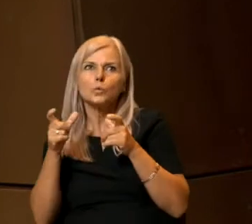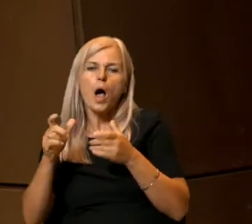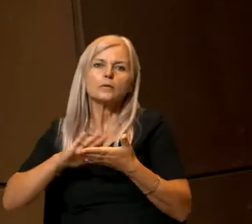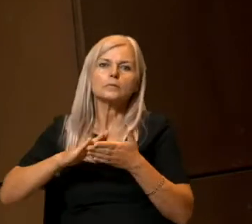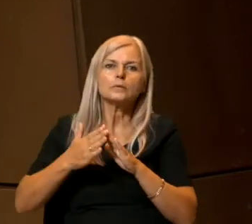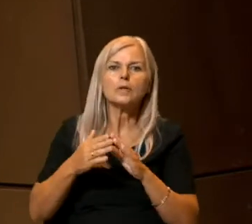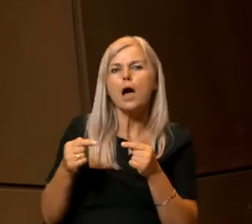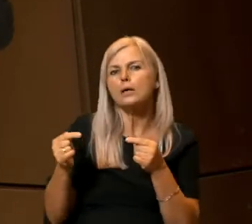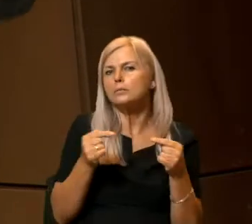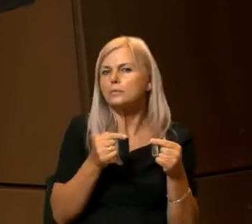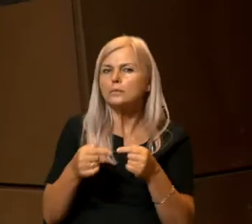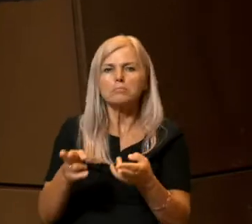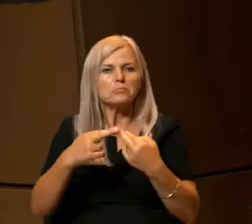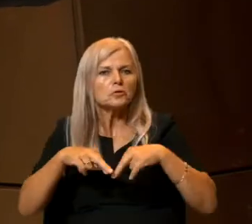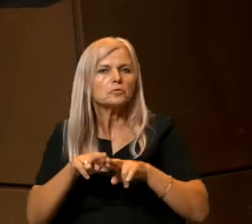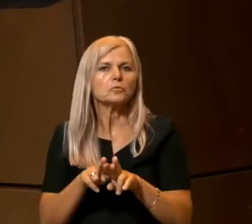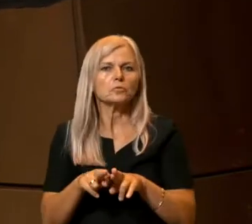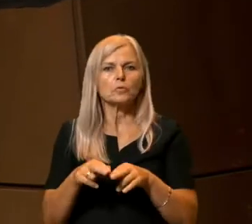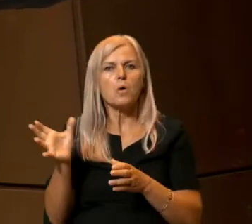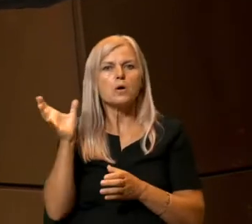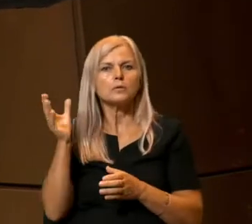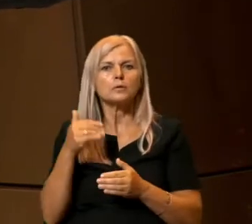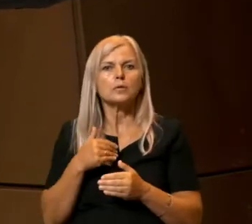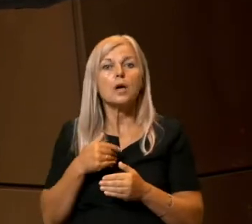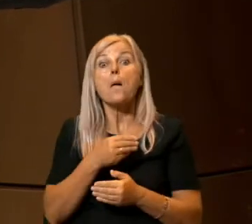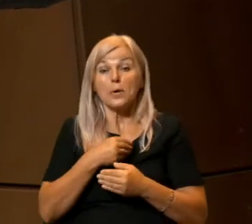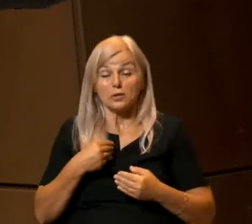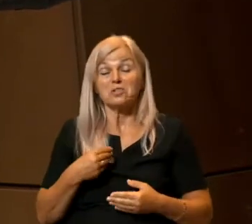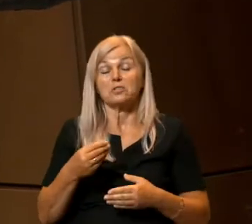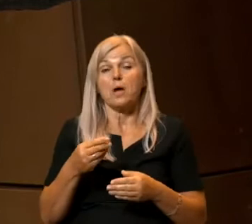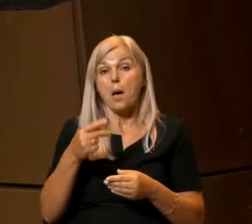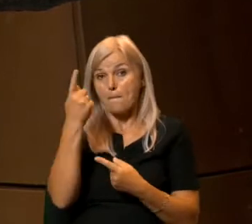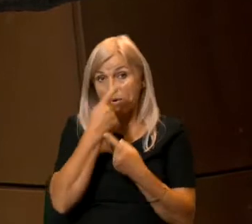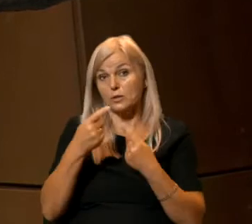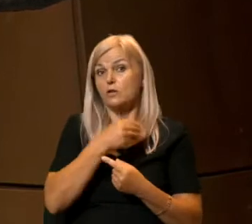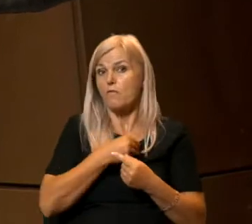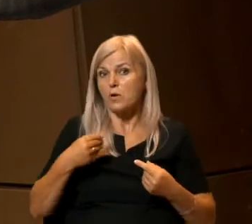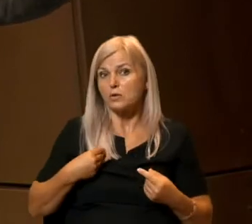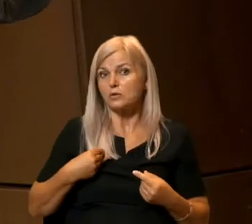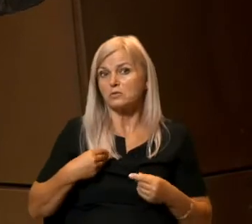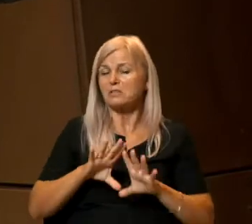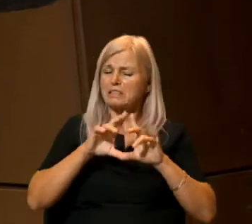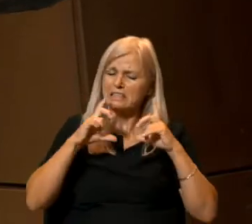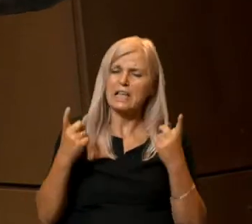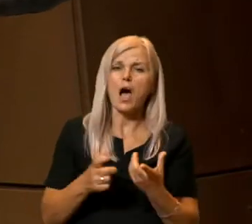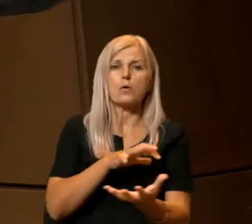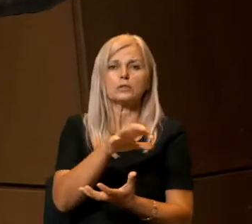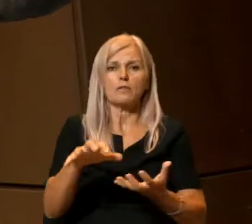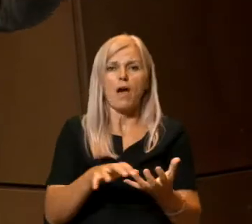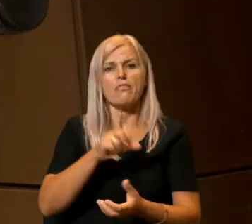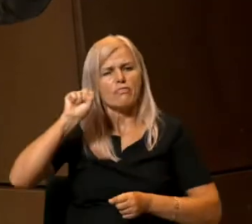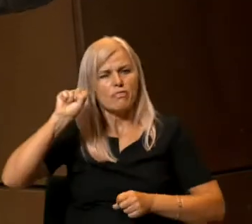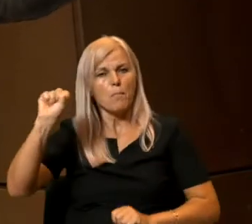gotowi również tych głosów słuchać. Myślę, że w Polsce i wszędzie na świecie demokracja jest